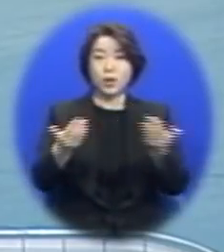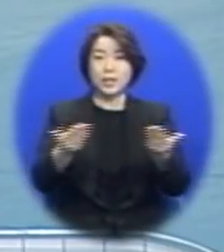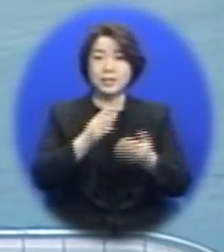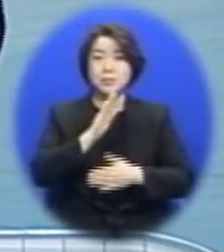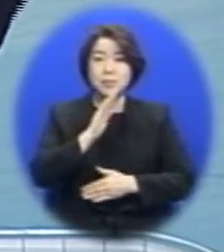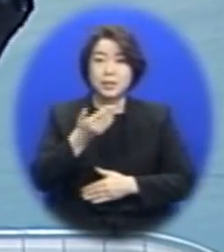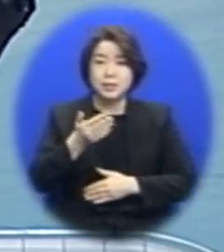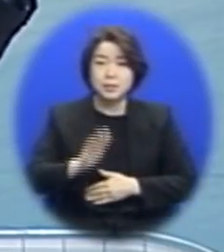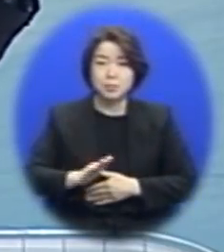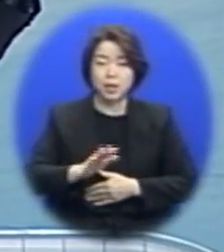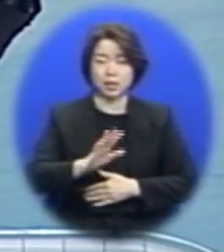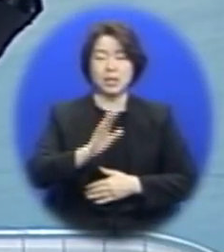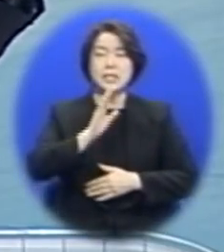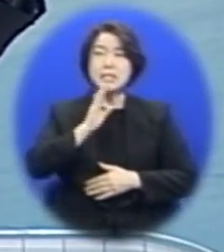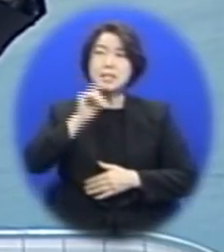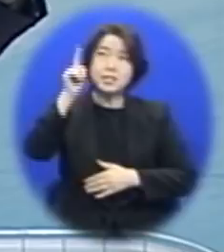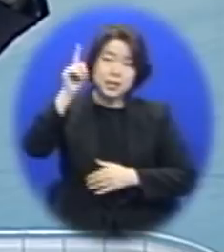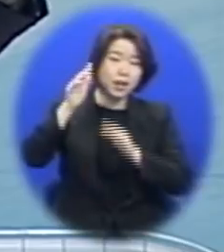실제로 하늘에서